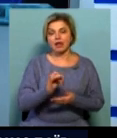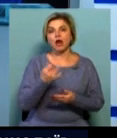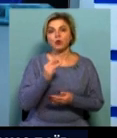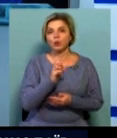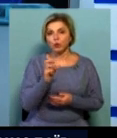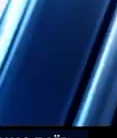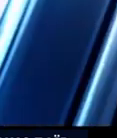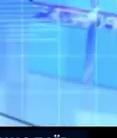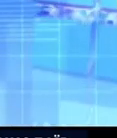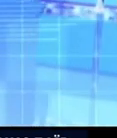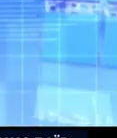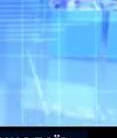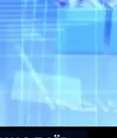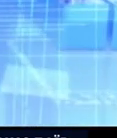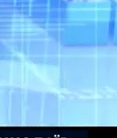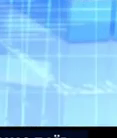мережі Facebook.